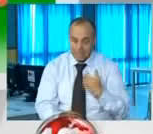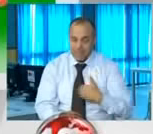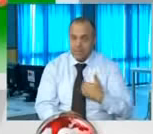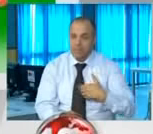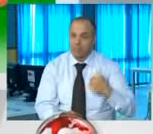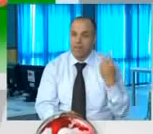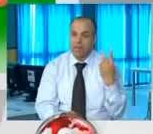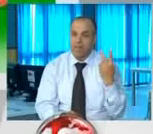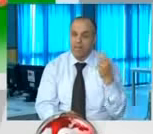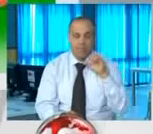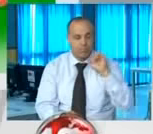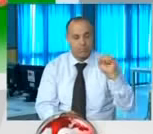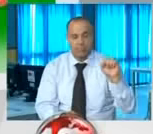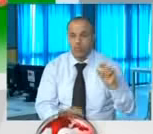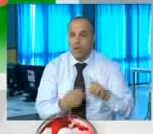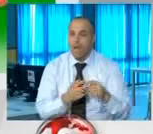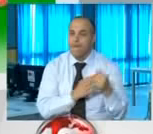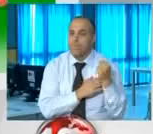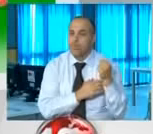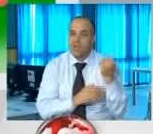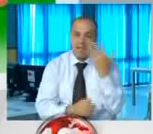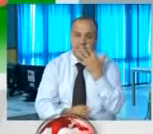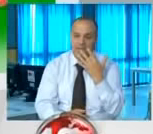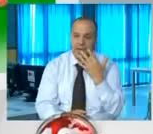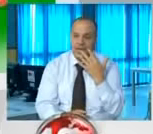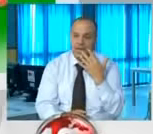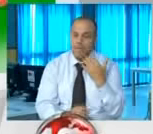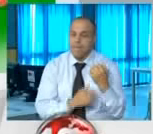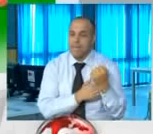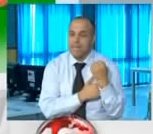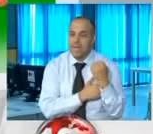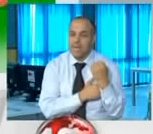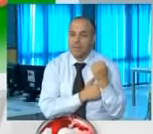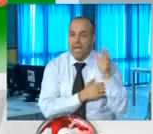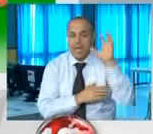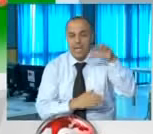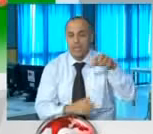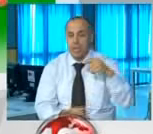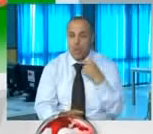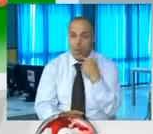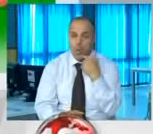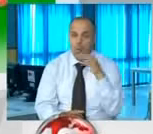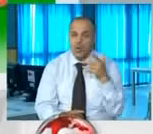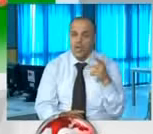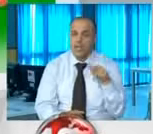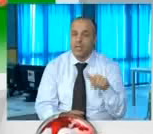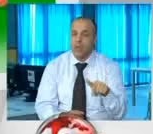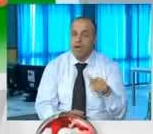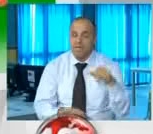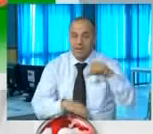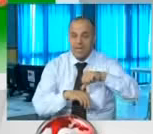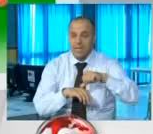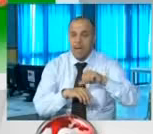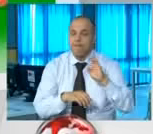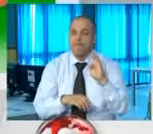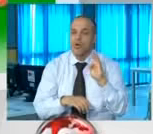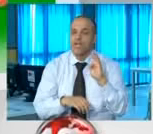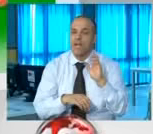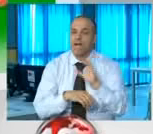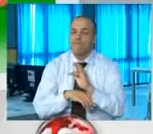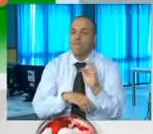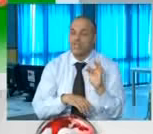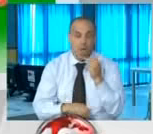فوزه الثالث على التوالي في البطولة الإفريقية للأندية البطلة لكرة اليد المقامة حاليا بالعاصمة البوركينية